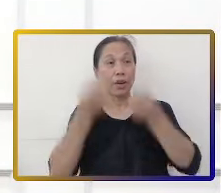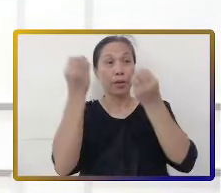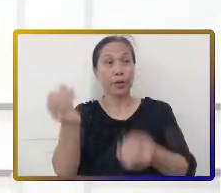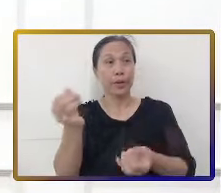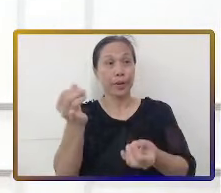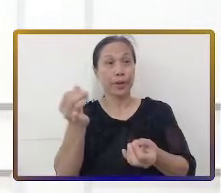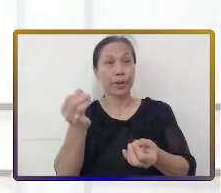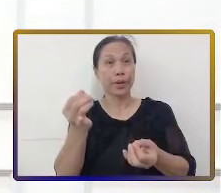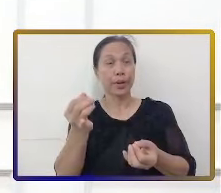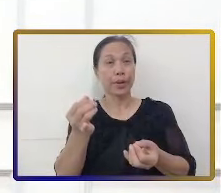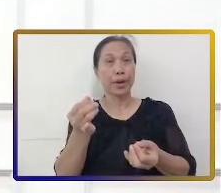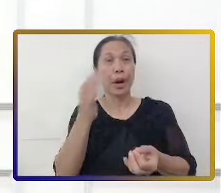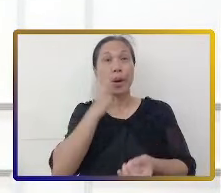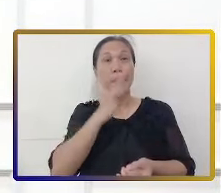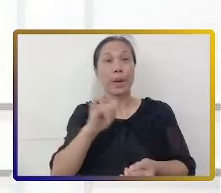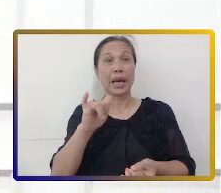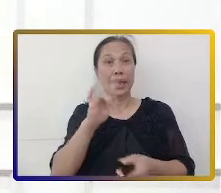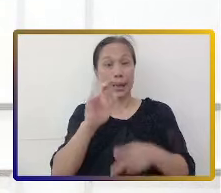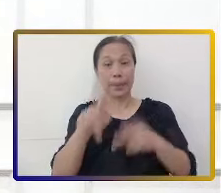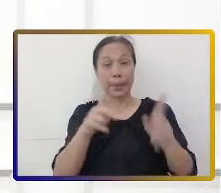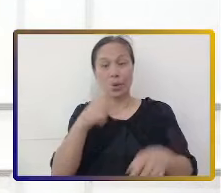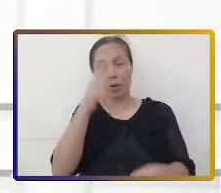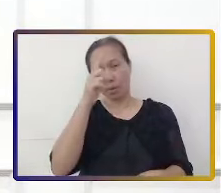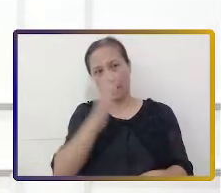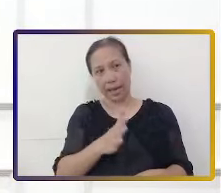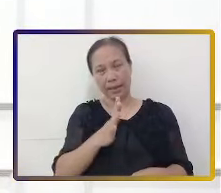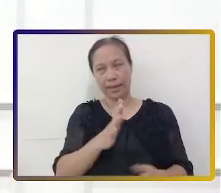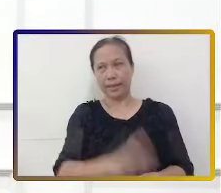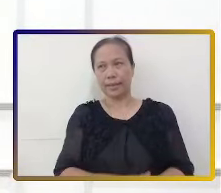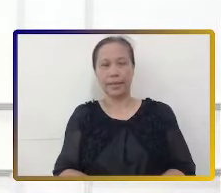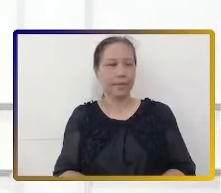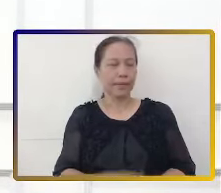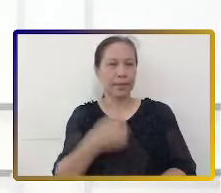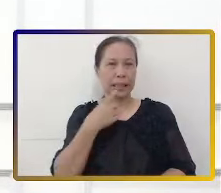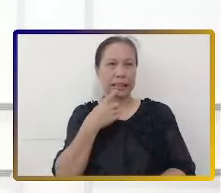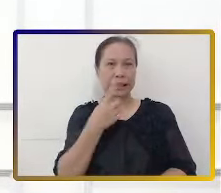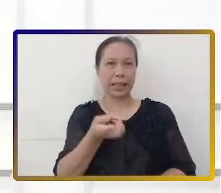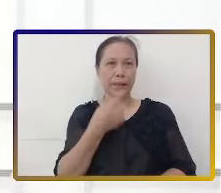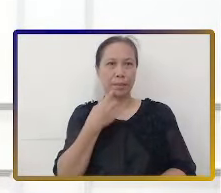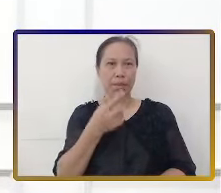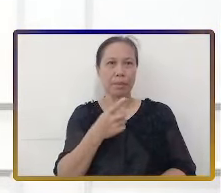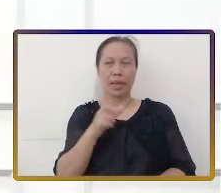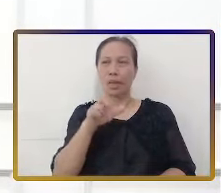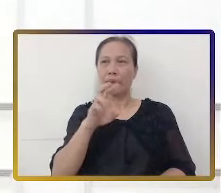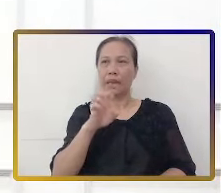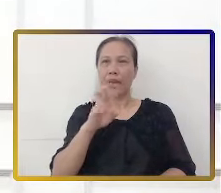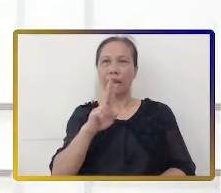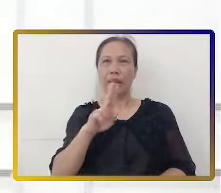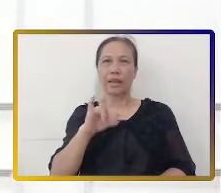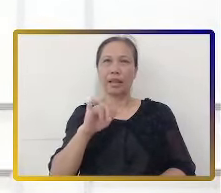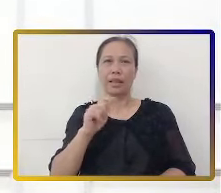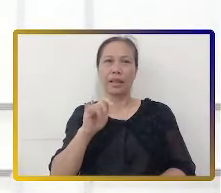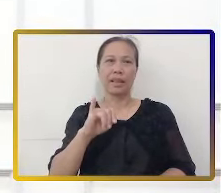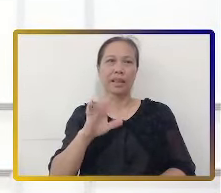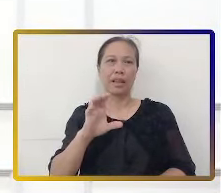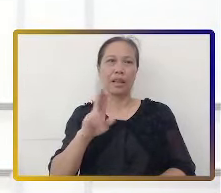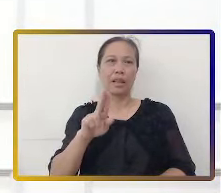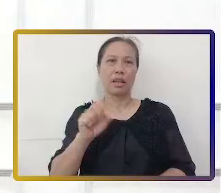mga ng mga anak ng Diyos All right All right Look at verse number leviticus chapter 7 are you with me Now